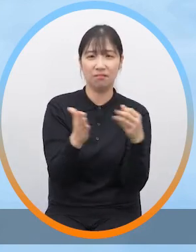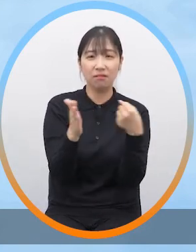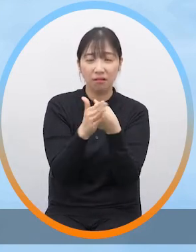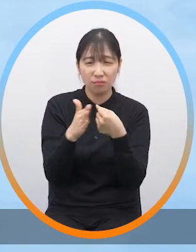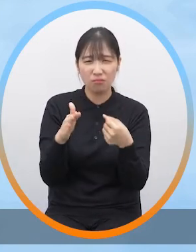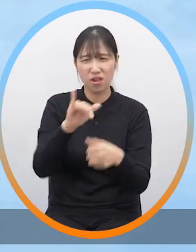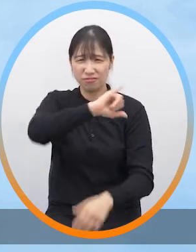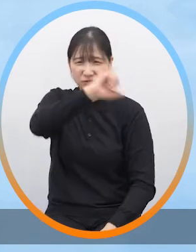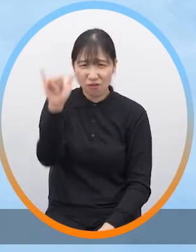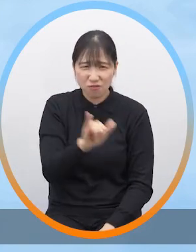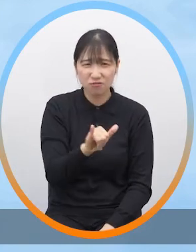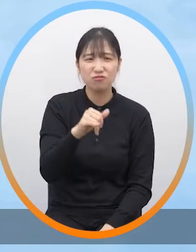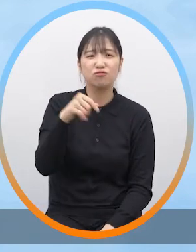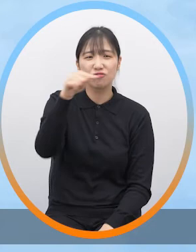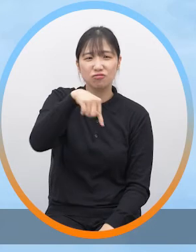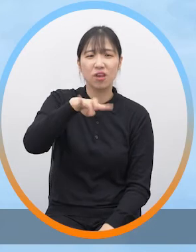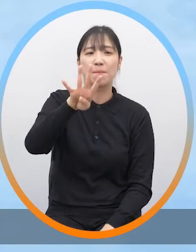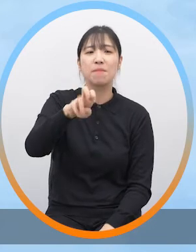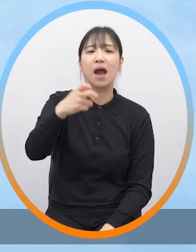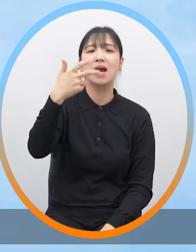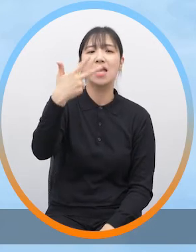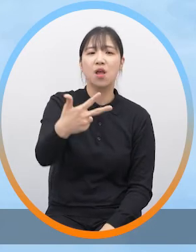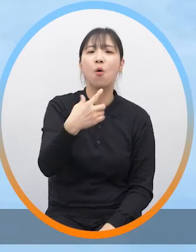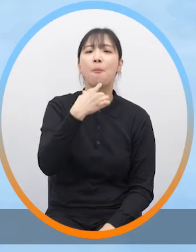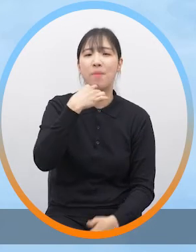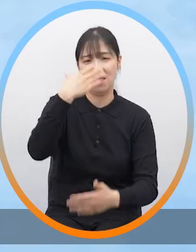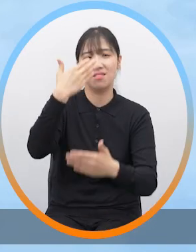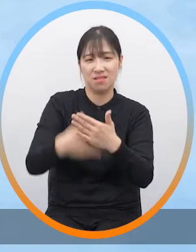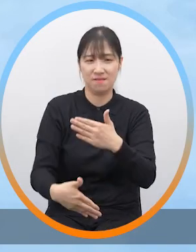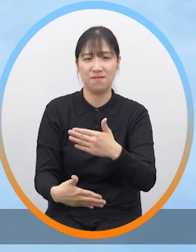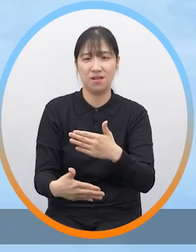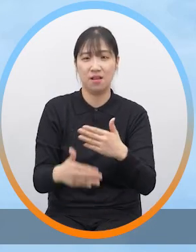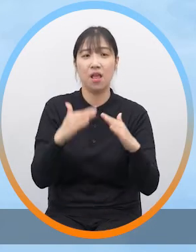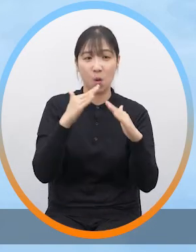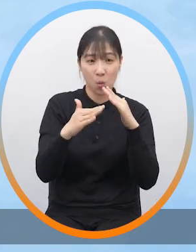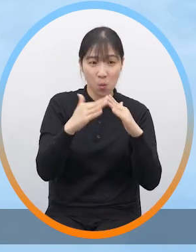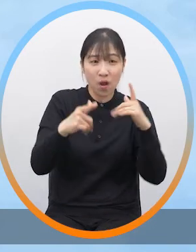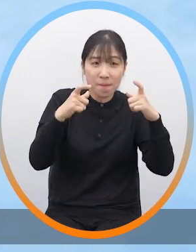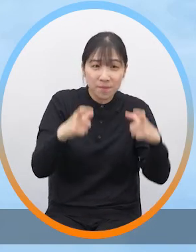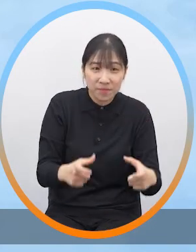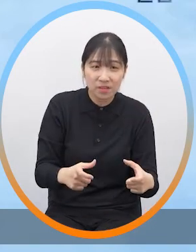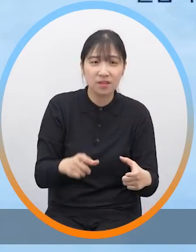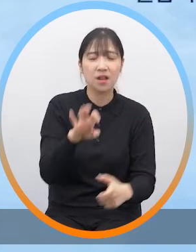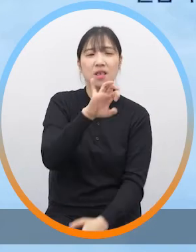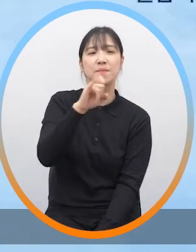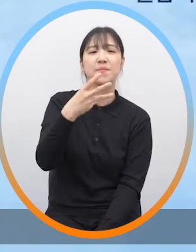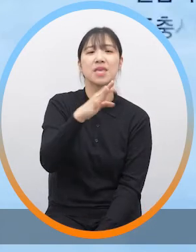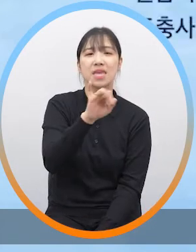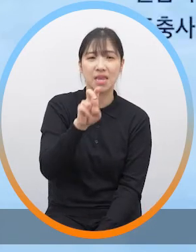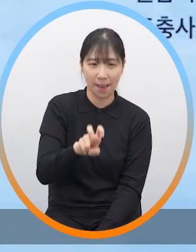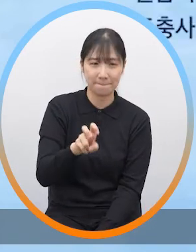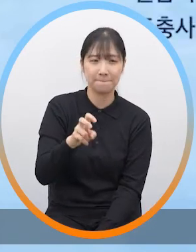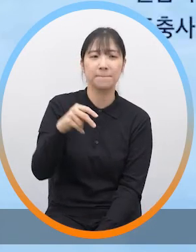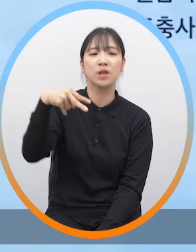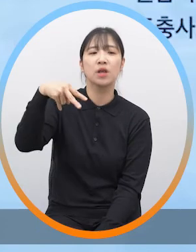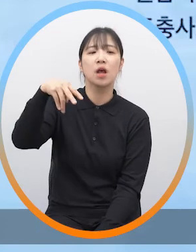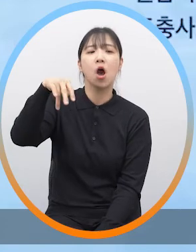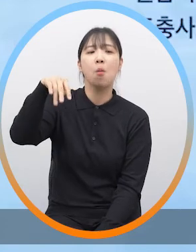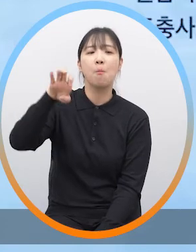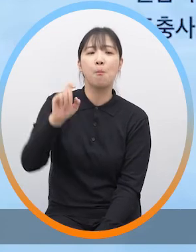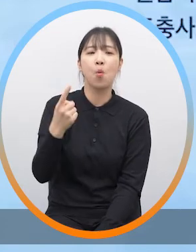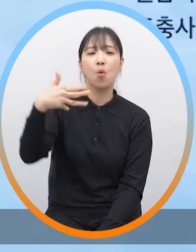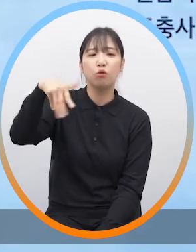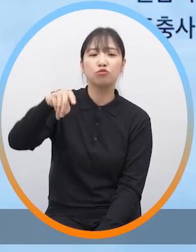그래서 전국의 서원 중 47곳만 남겨져 있는데, 호남에서는 피람서원과 포충사 두